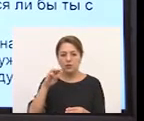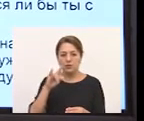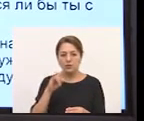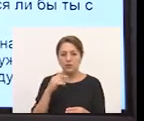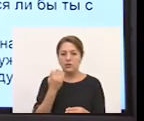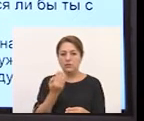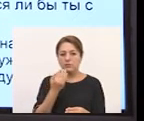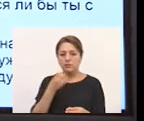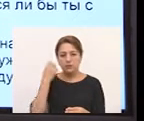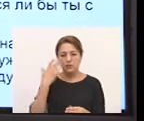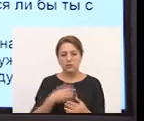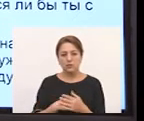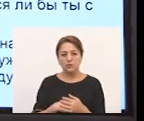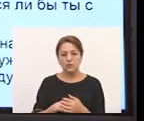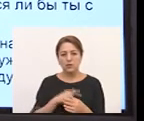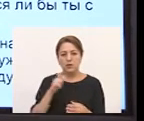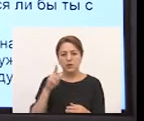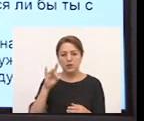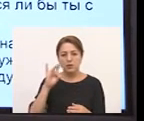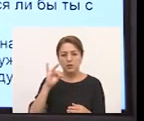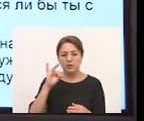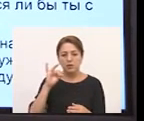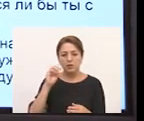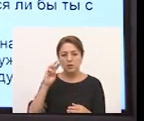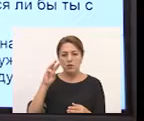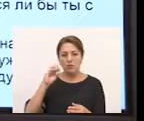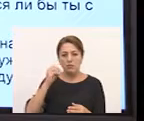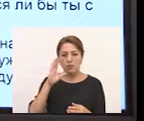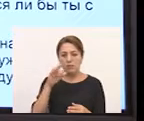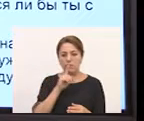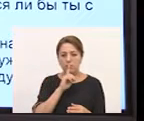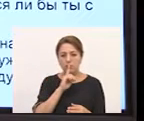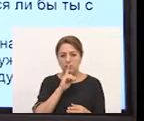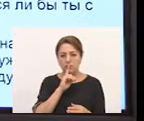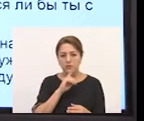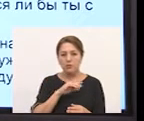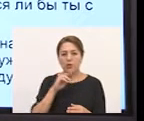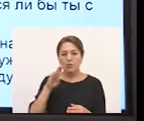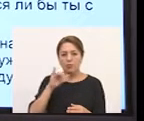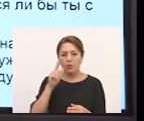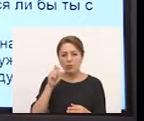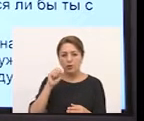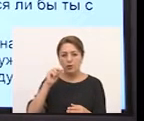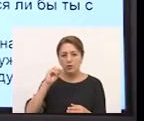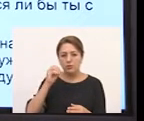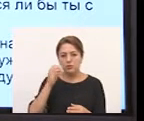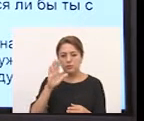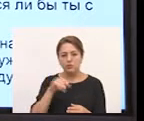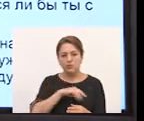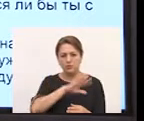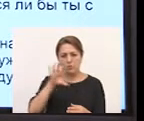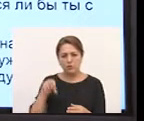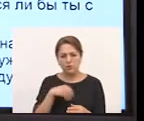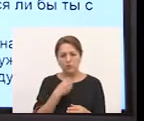знать». Гринев молчит о многом. В Оренбурге боятся Пугачева, но ведь нельзя этого говорить.